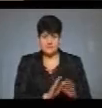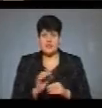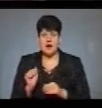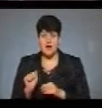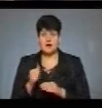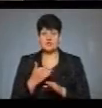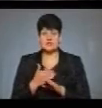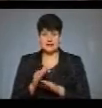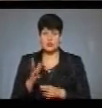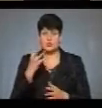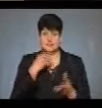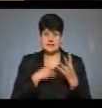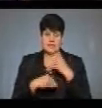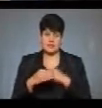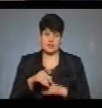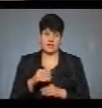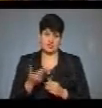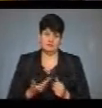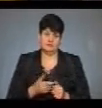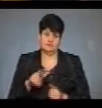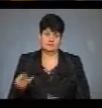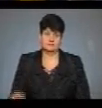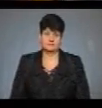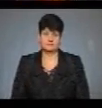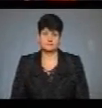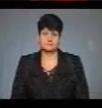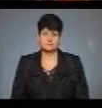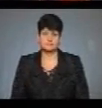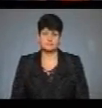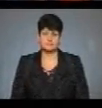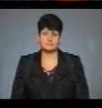частину з'їдять жителі цієї громади.